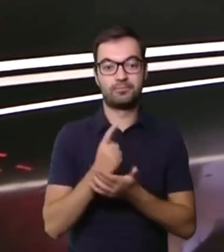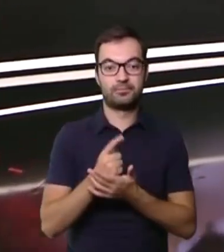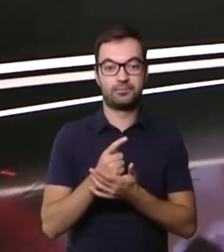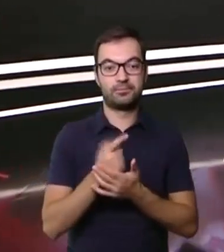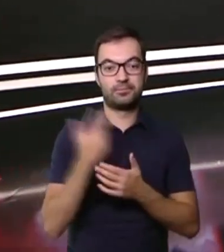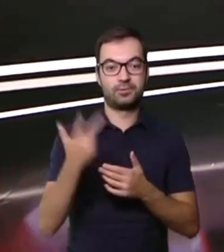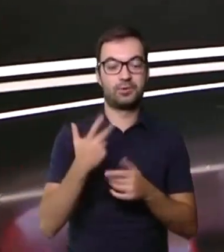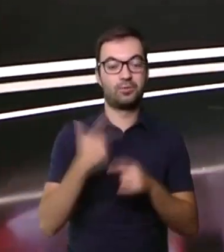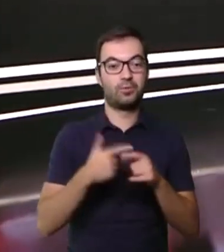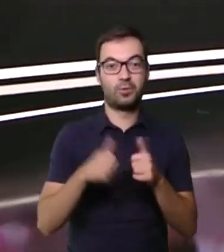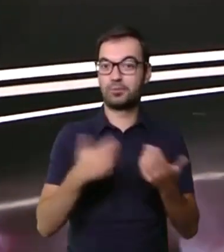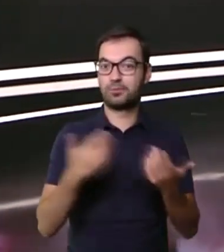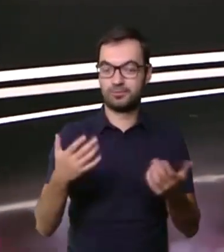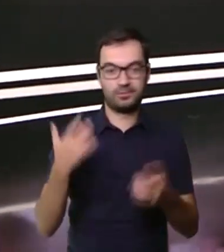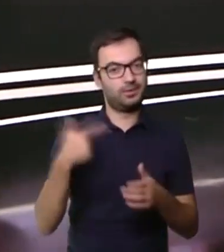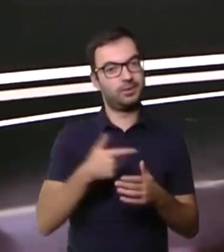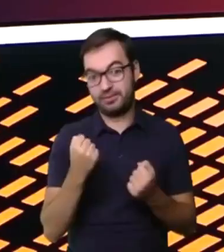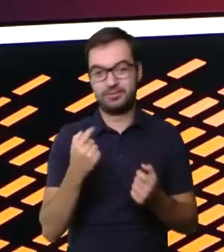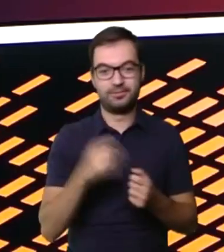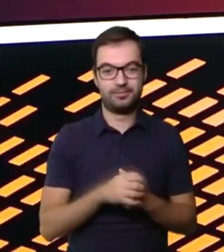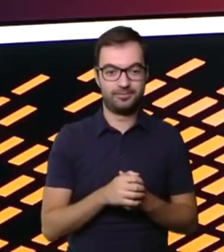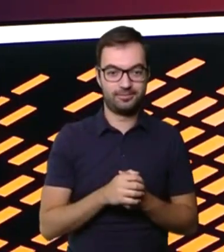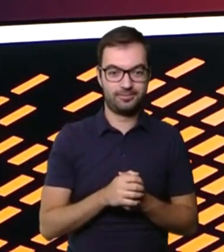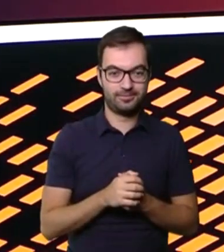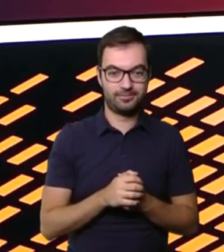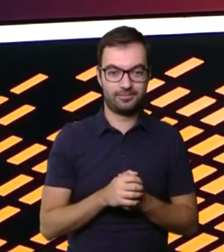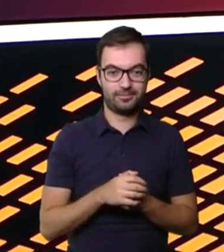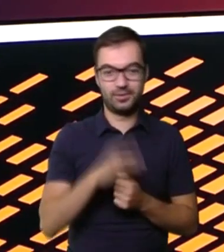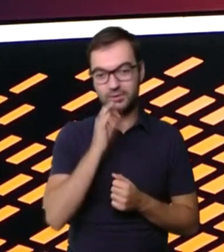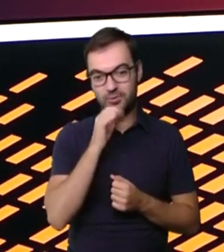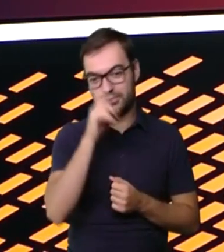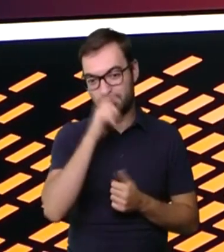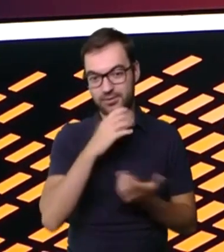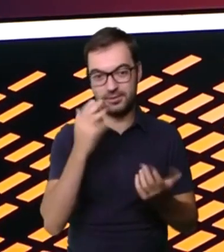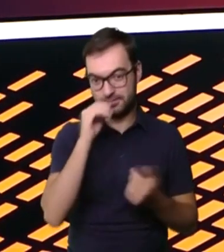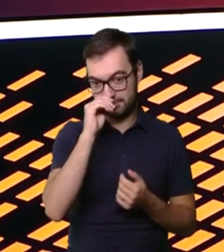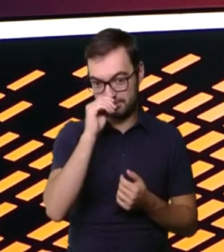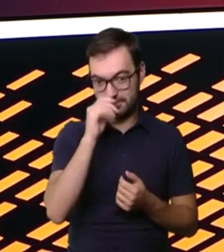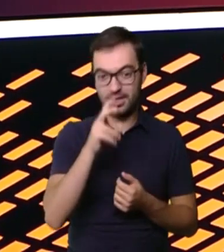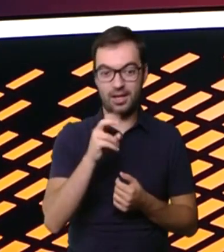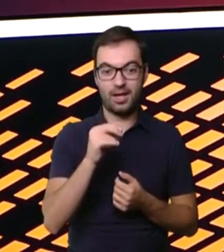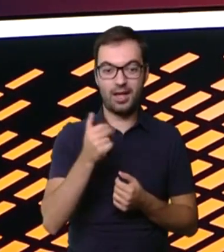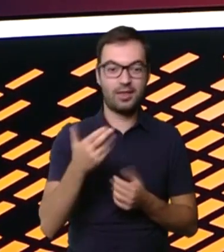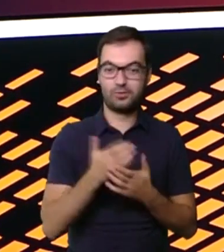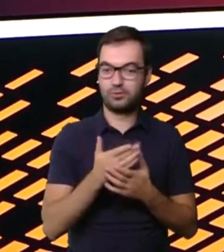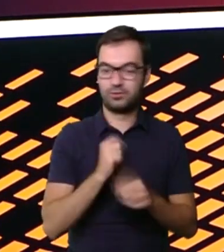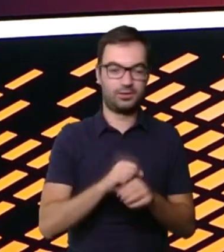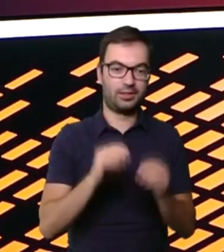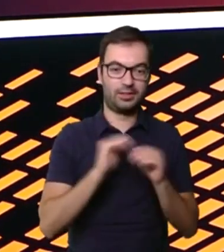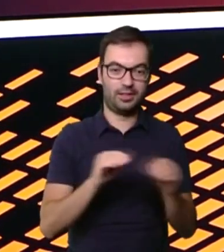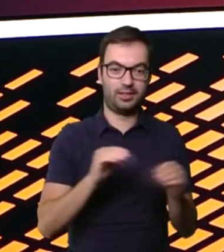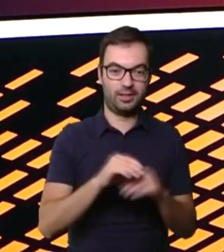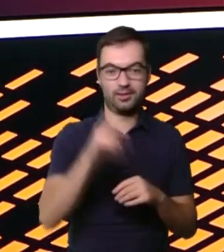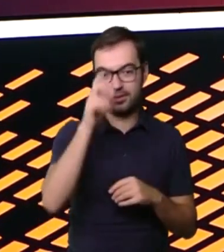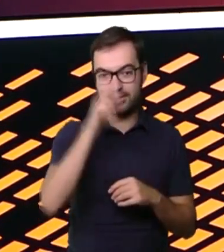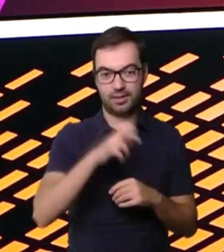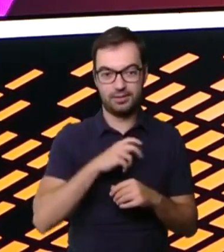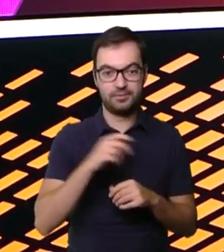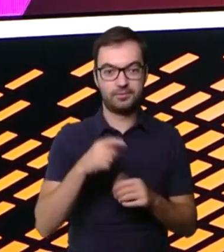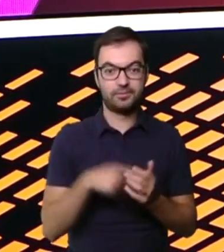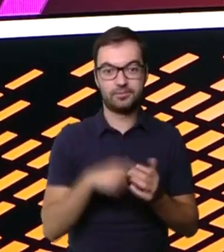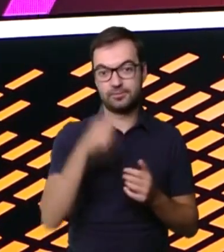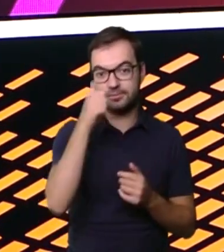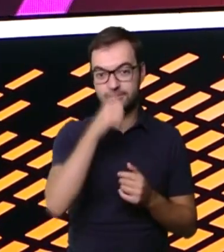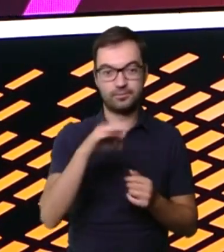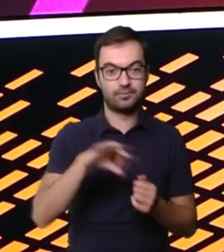lata z biało-czerwoną kadrą? To jest dobry moment na wspomnienie. Czy to dobrze, czy źle, że Vital Heinen nie jest już trenerem kadry siatkarzy? Czy ten